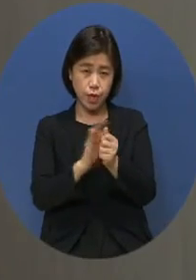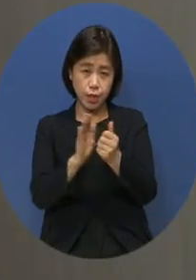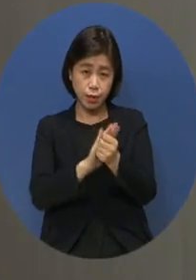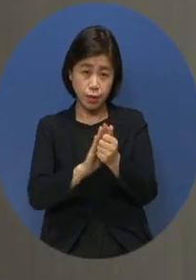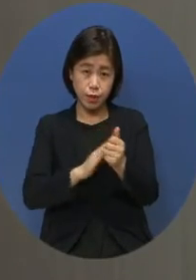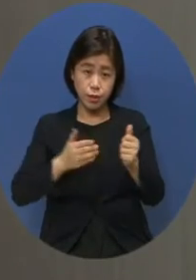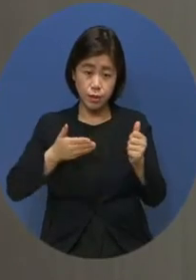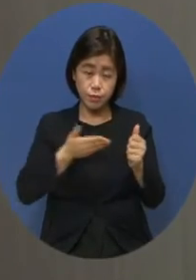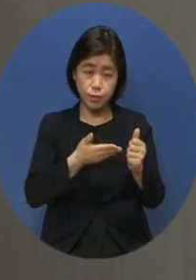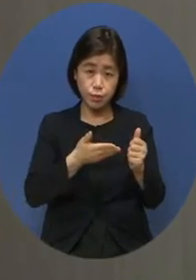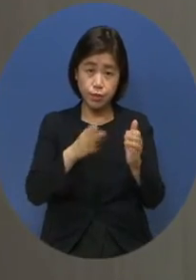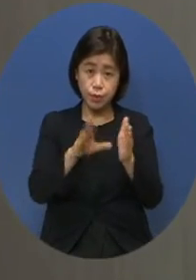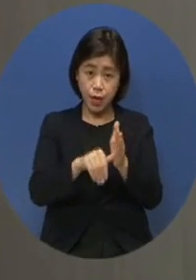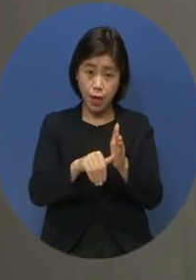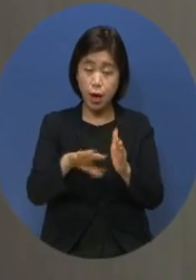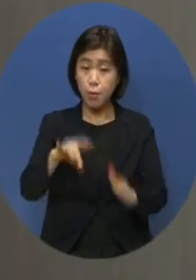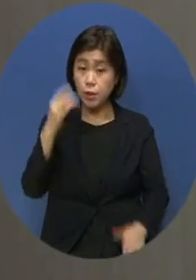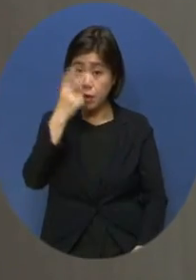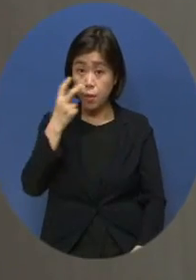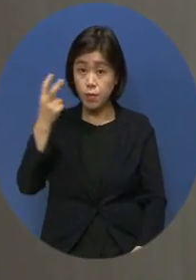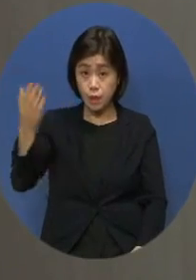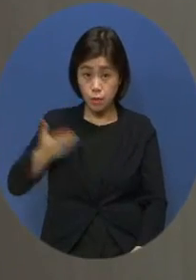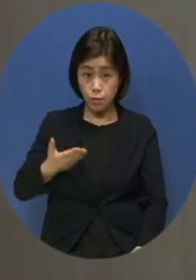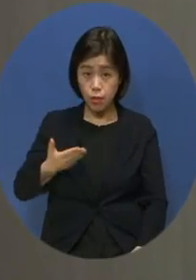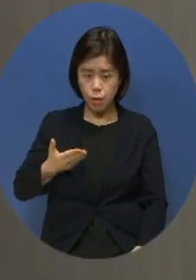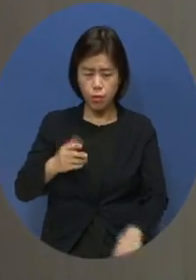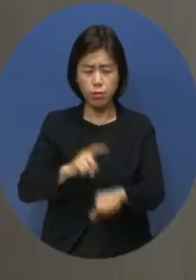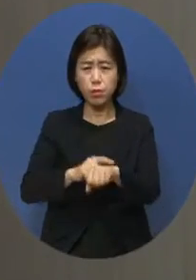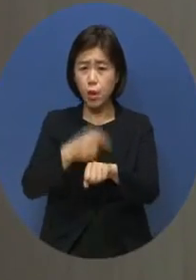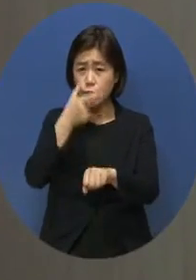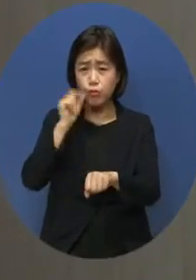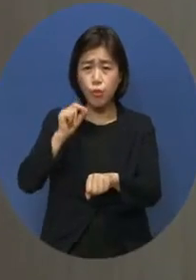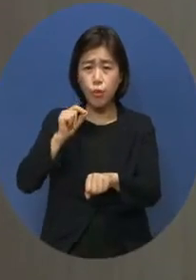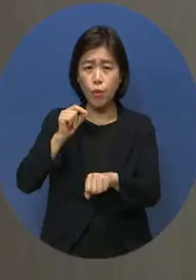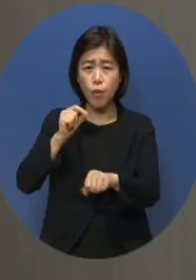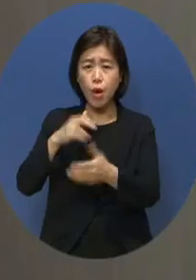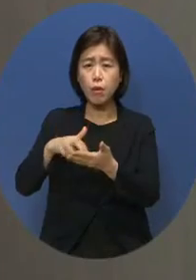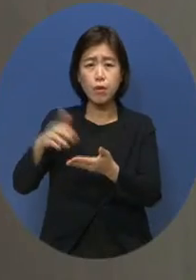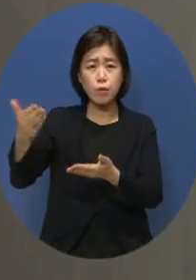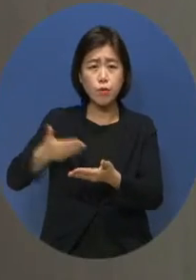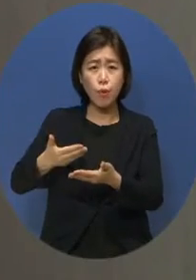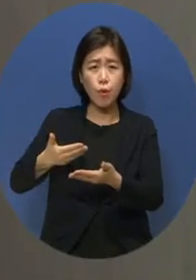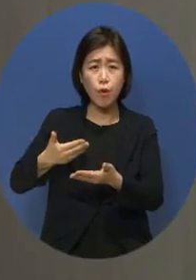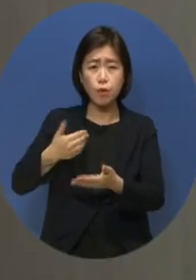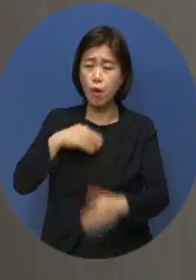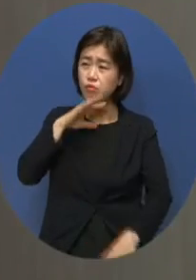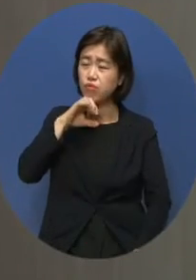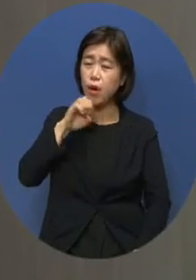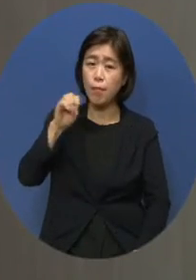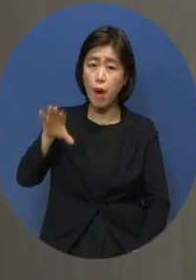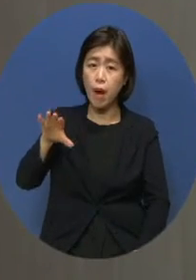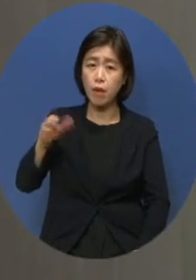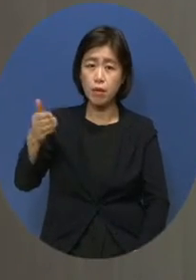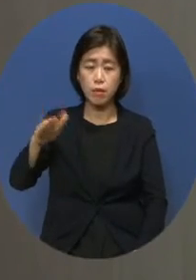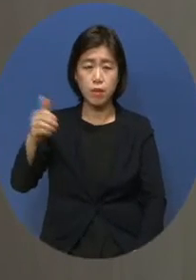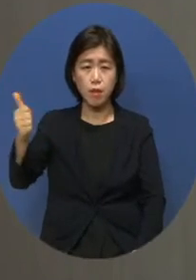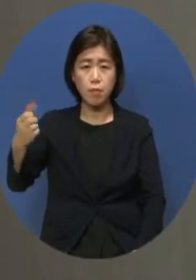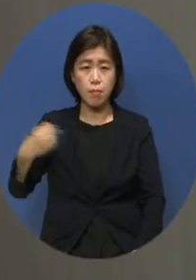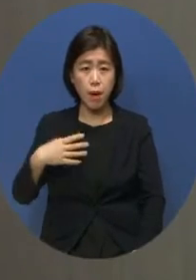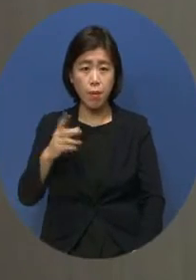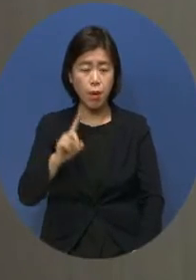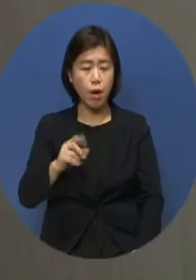심사하러 나오시는 분이 있잖아요. 그분한테 항변을 하니까 그분의 대답이 저희는 입법기관이 아니거든요.